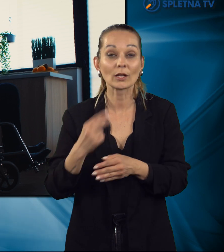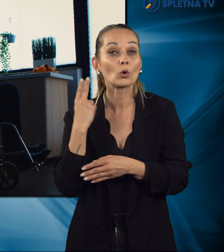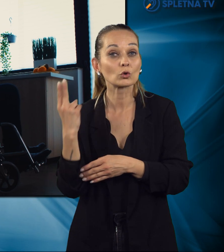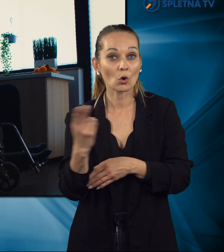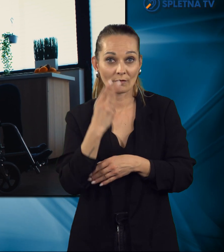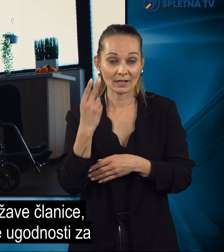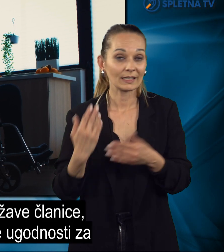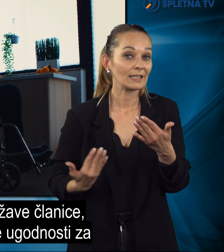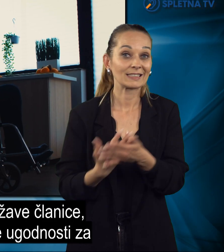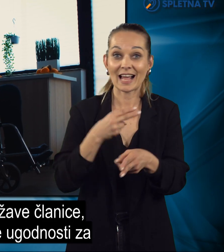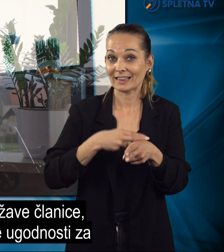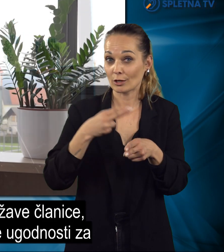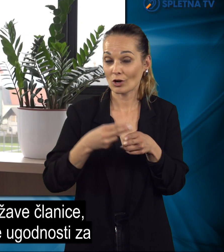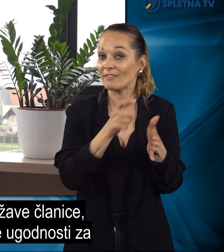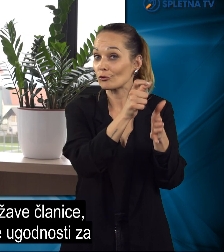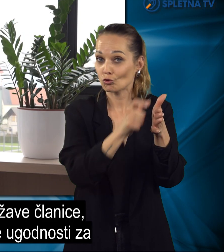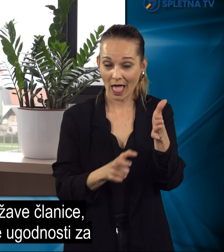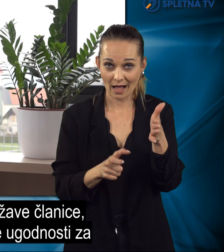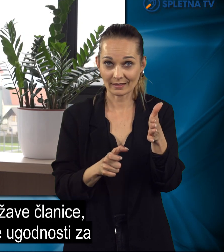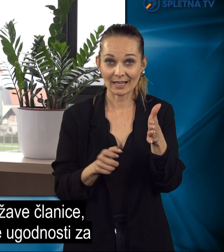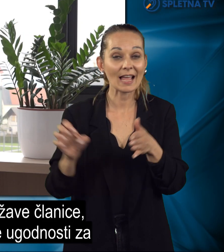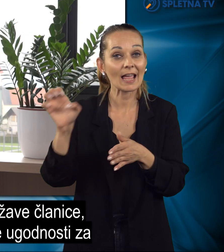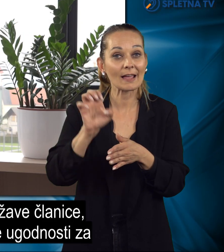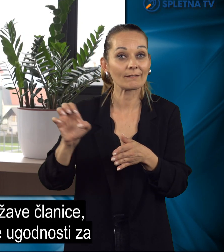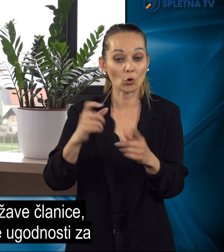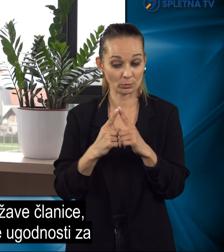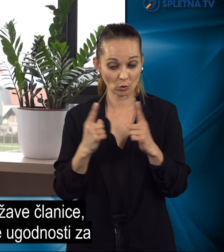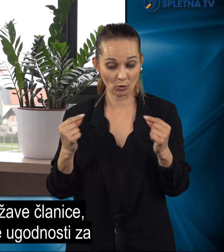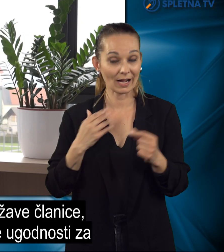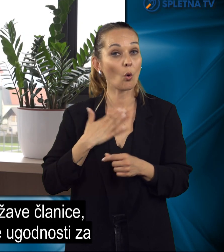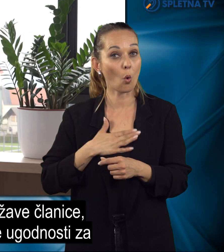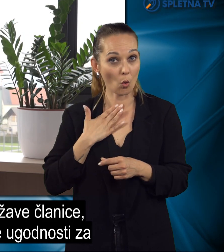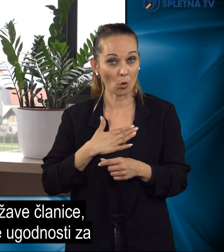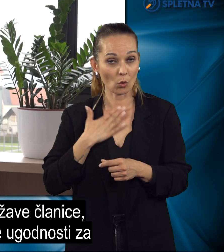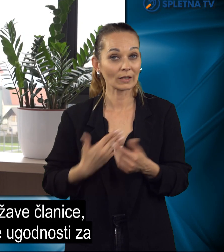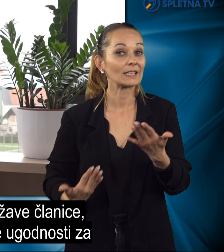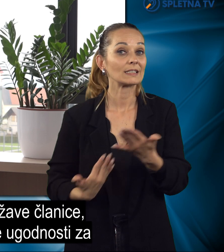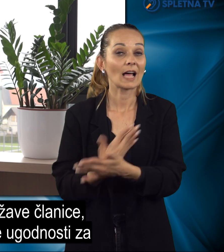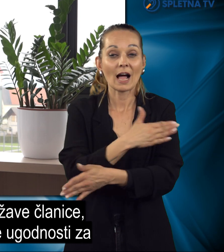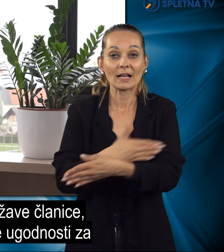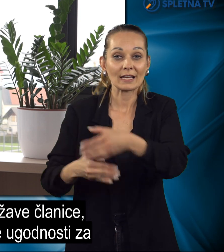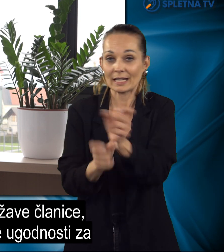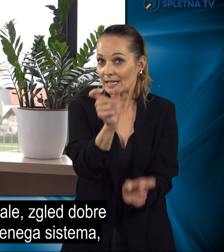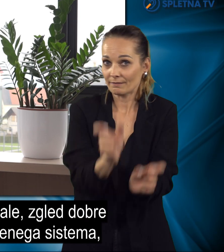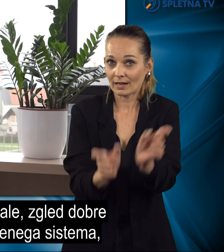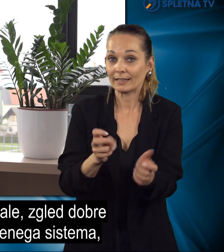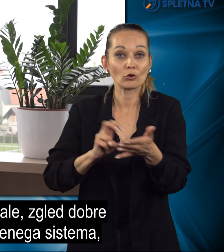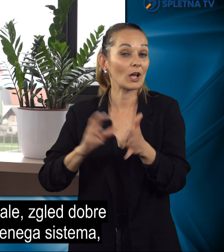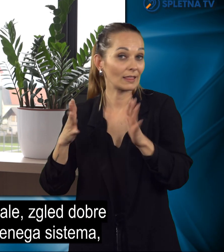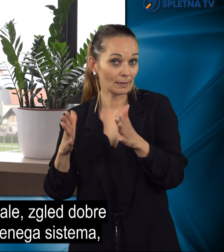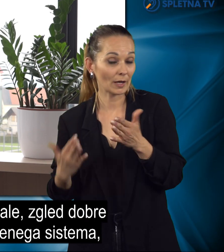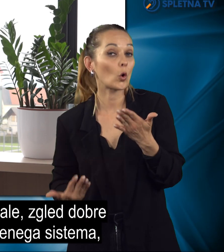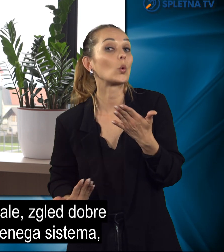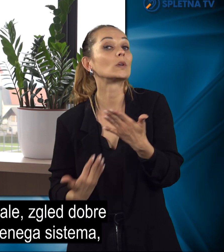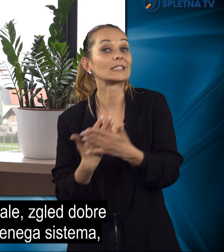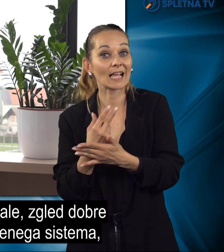invalidov. Slovenija je za države članice, ki evropsko kartice ugodnosti za invalide še niso